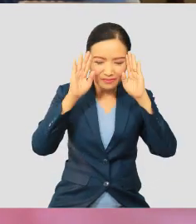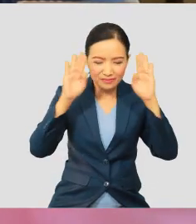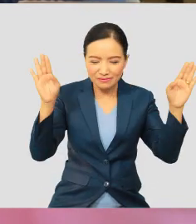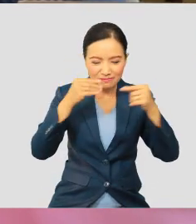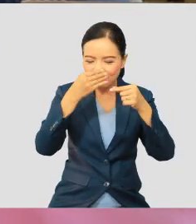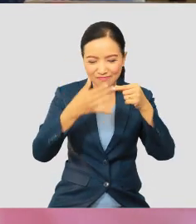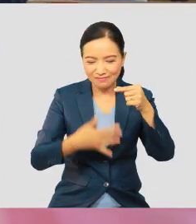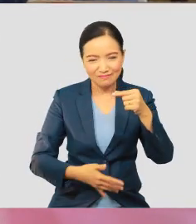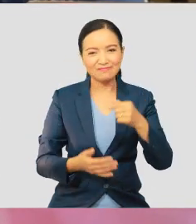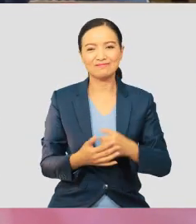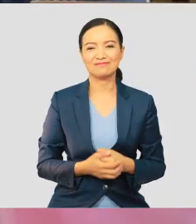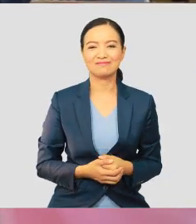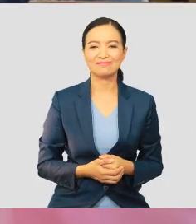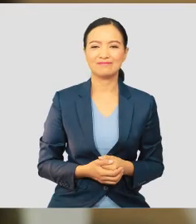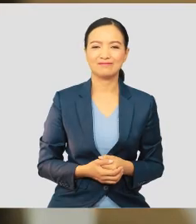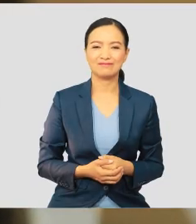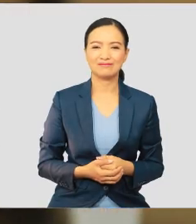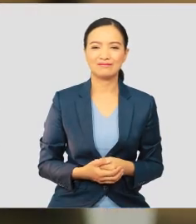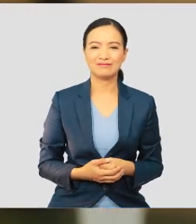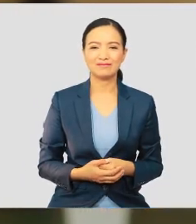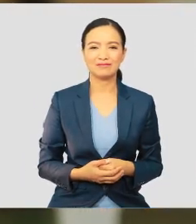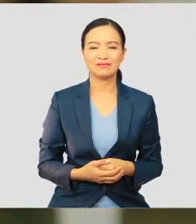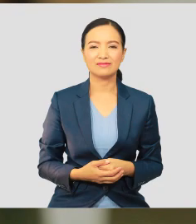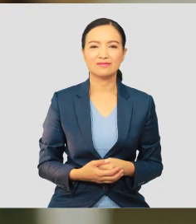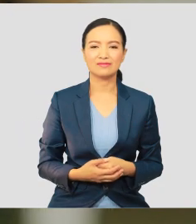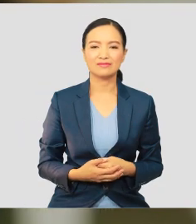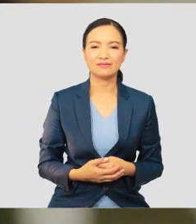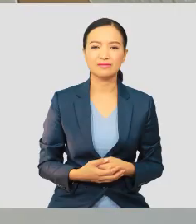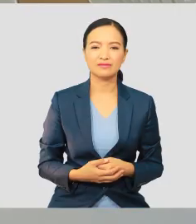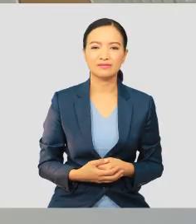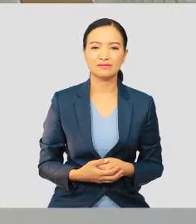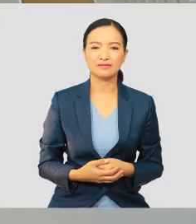ณ์เยอะแยะค่ะ มีประสบการณ์